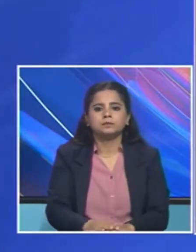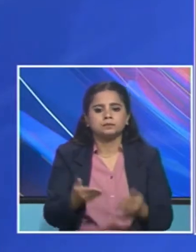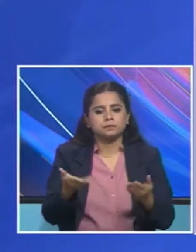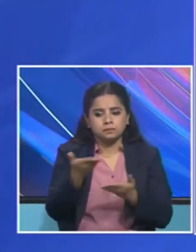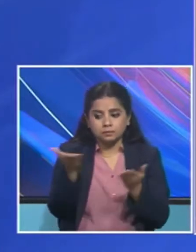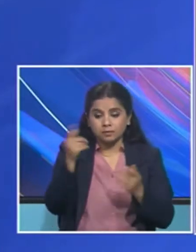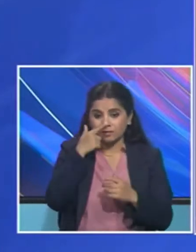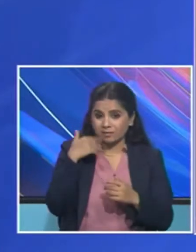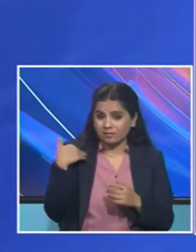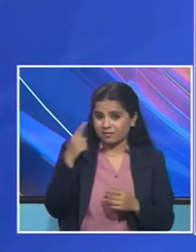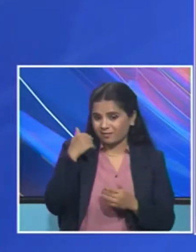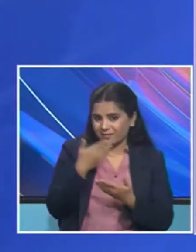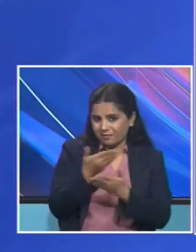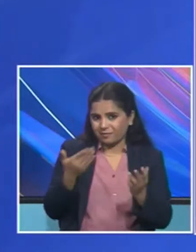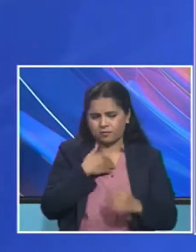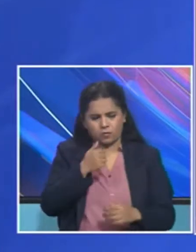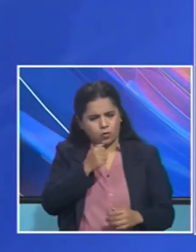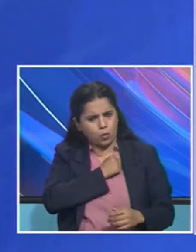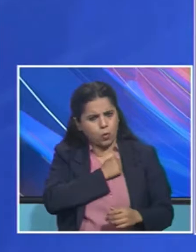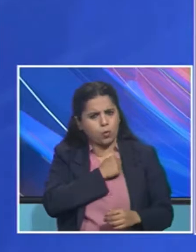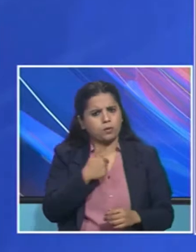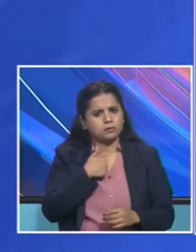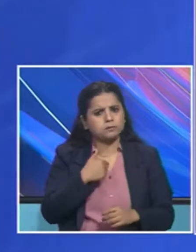देवियों और स्वजन, मैंने अपने